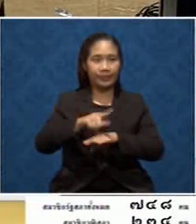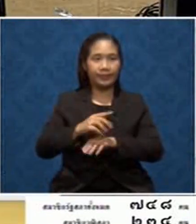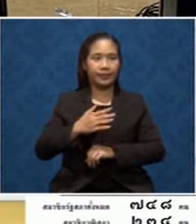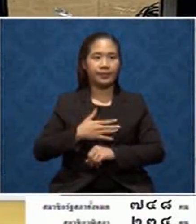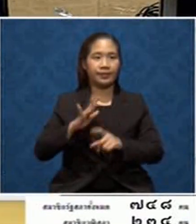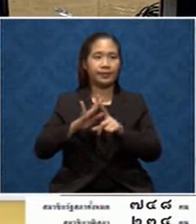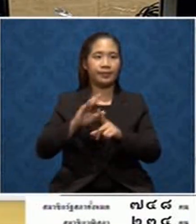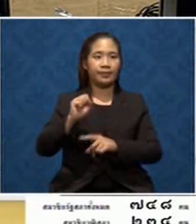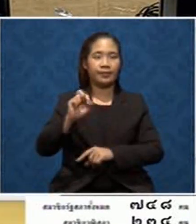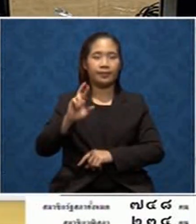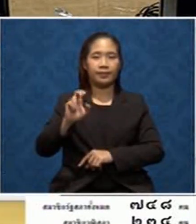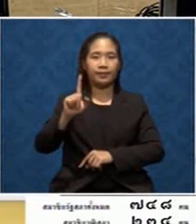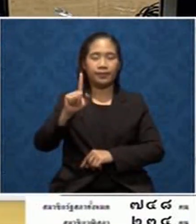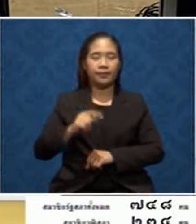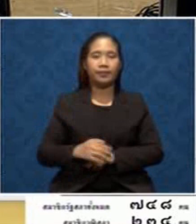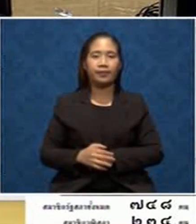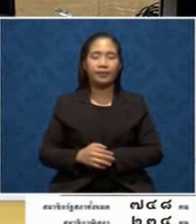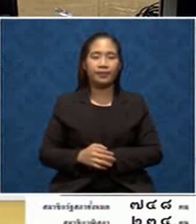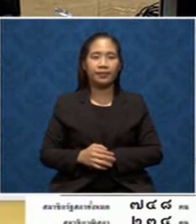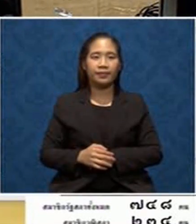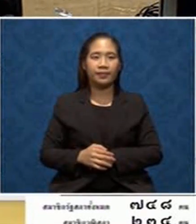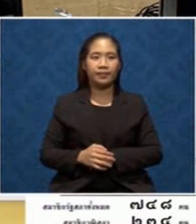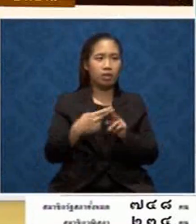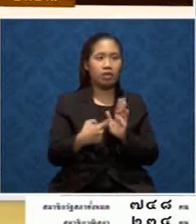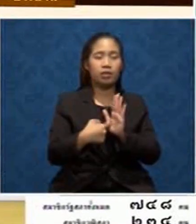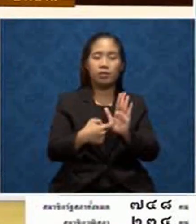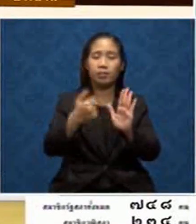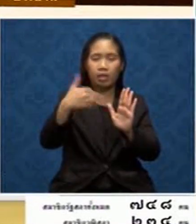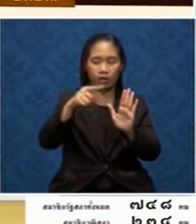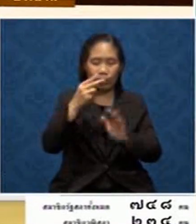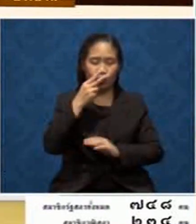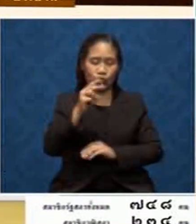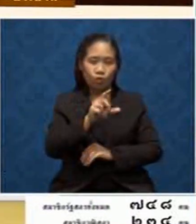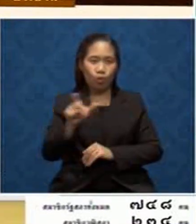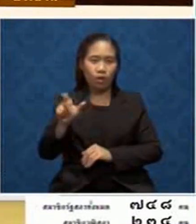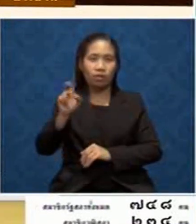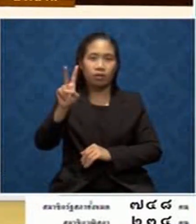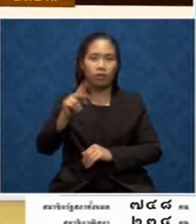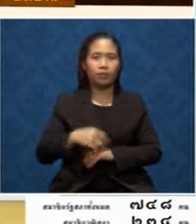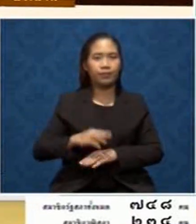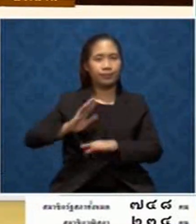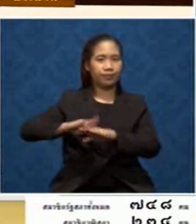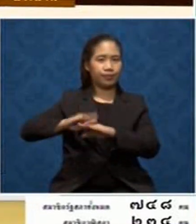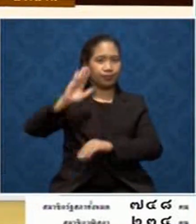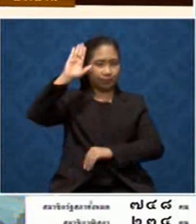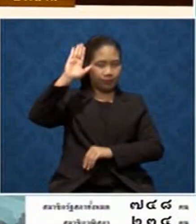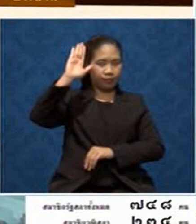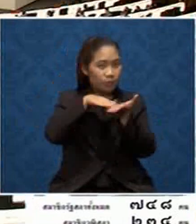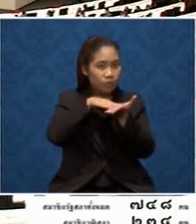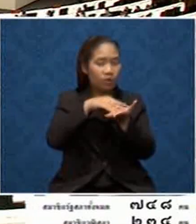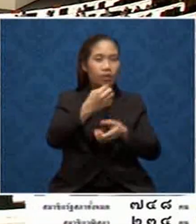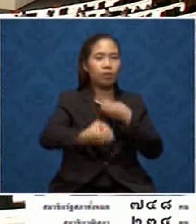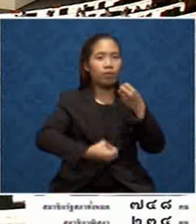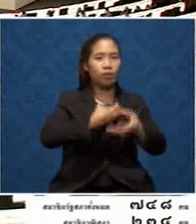27วันพฤหัสบดีที่จะถึงนี้ล่ะค่ะเป็นตัวตั้งซึ่งจะพยายามทำให้ถึงที่สุดนอกจากนี้คุณหมอสุนันท์